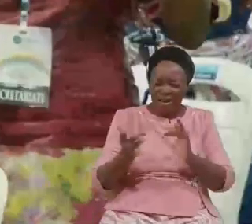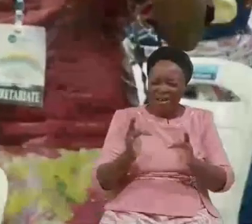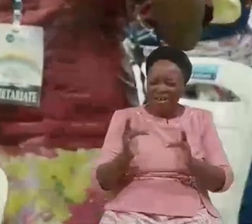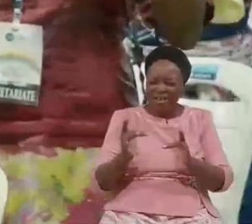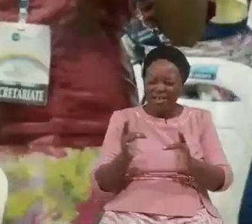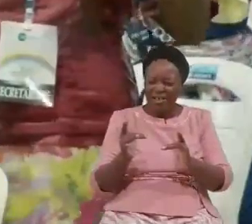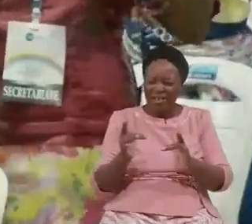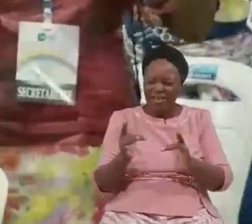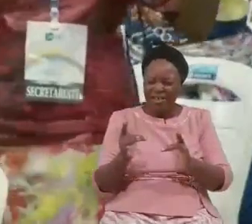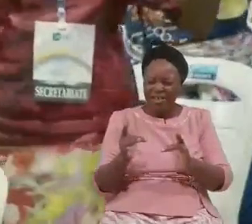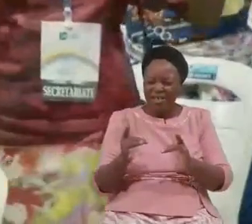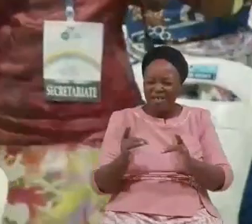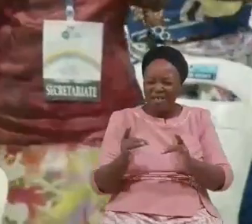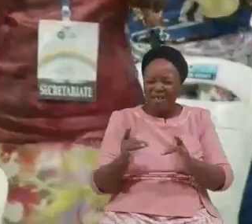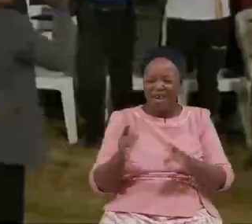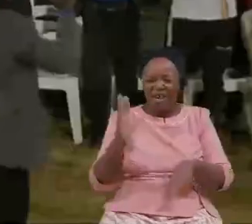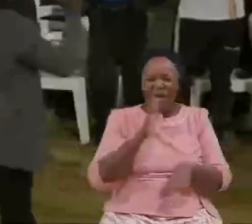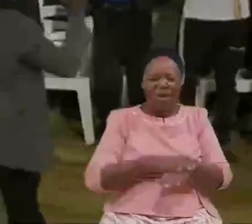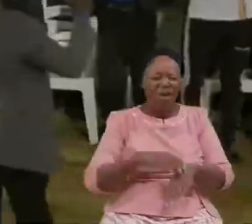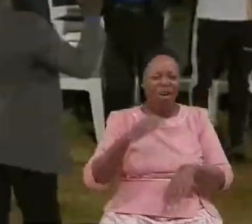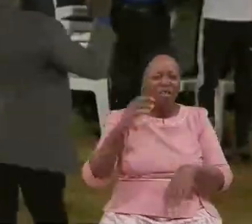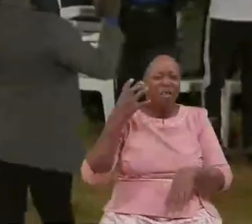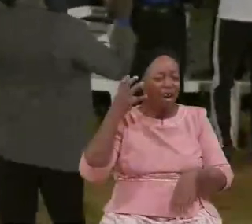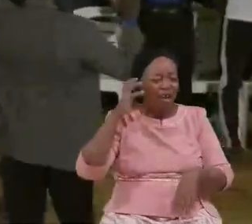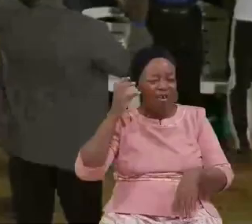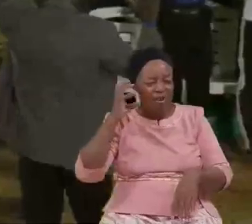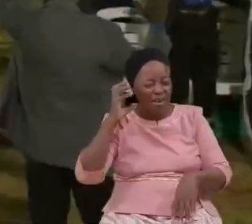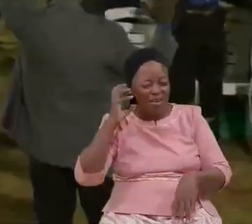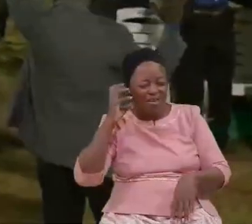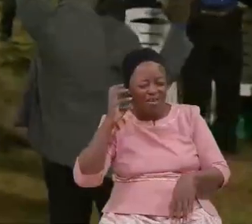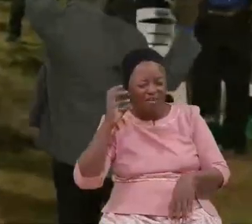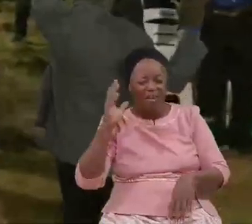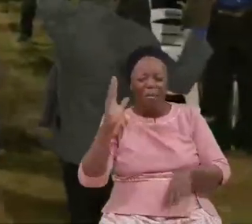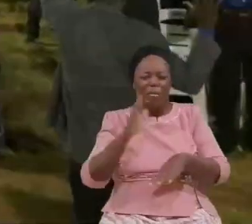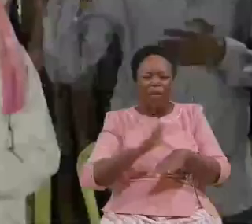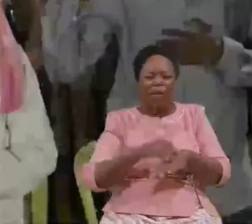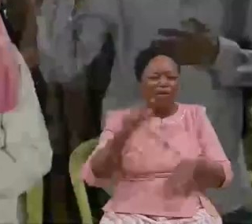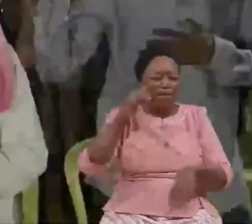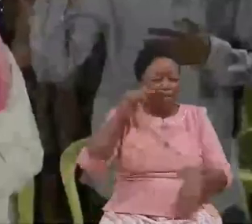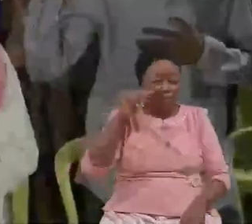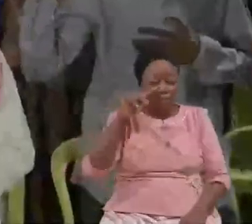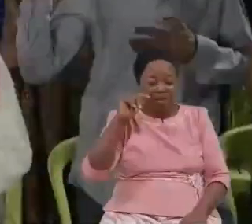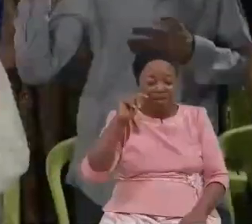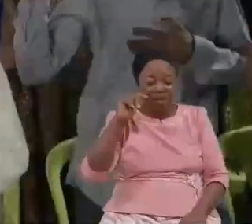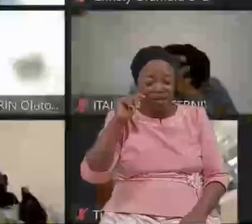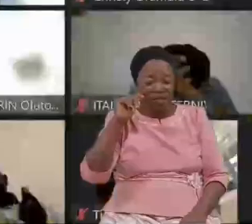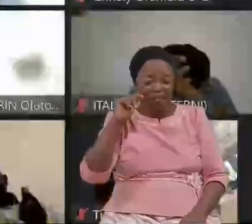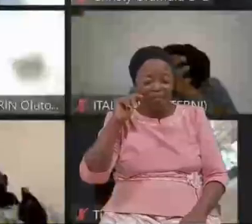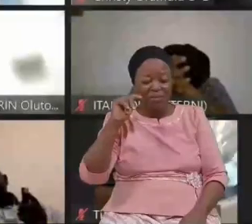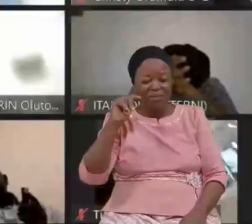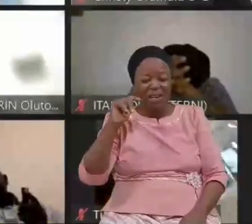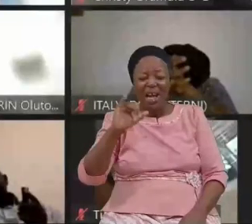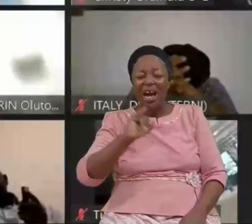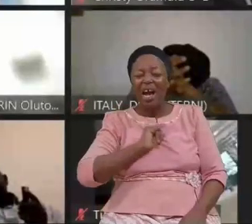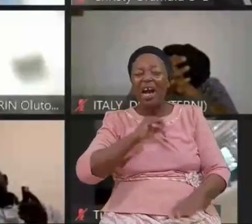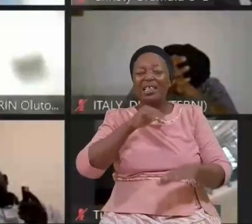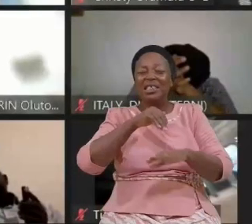à la radio à la télévision j'envoie